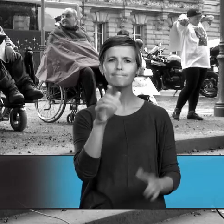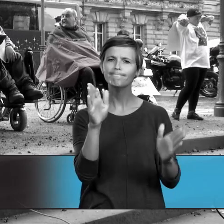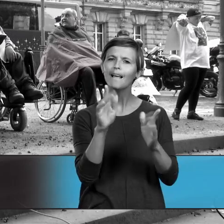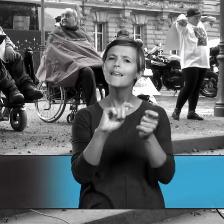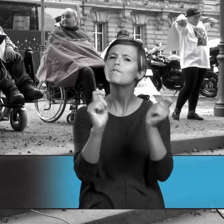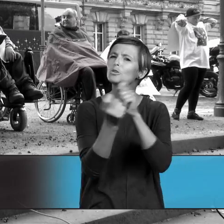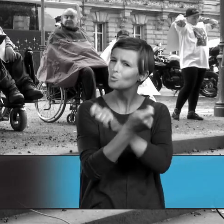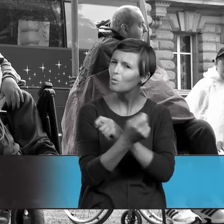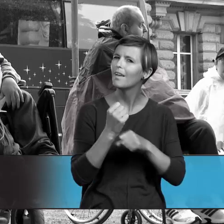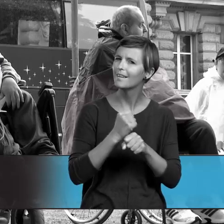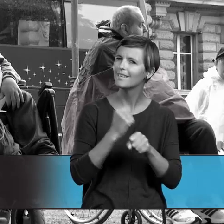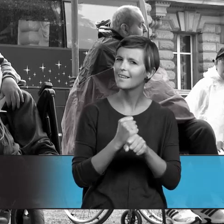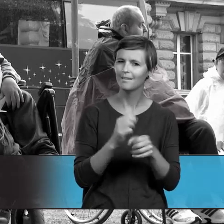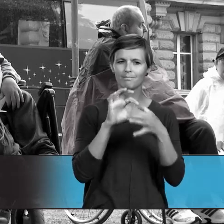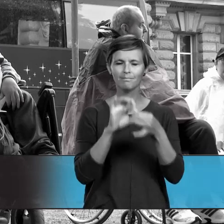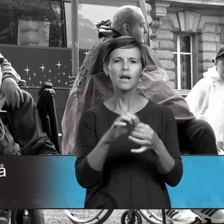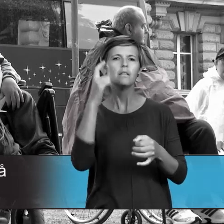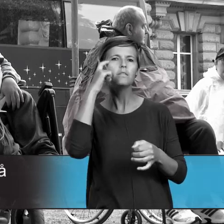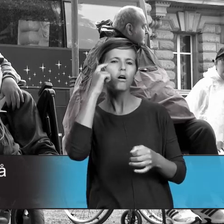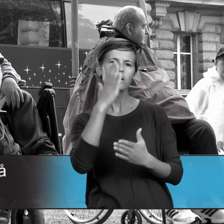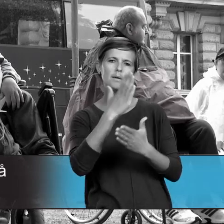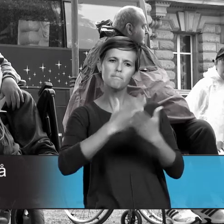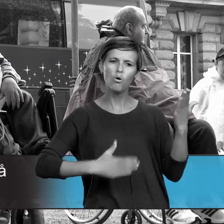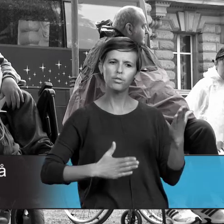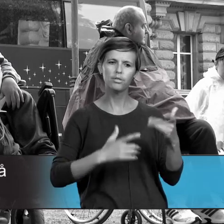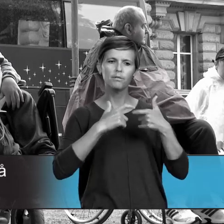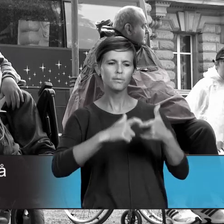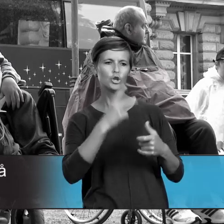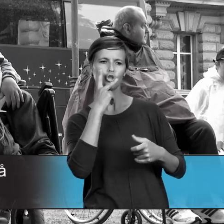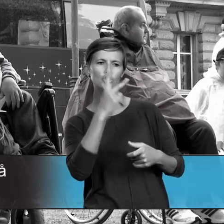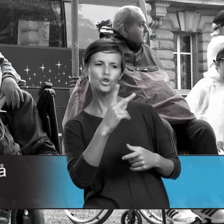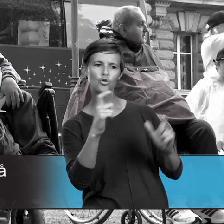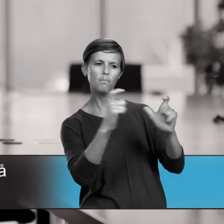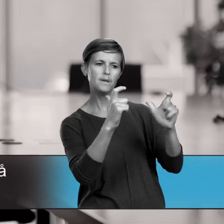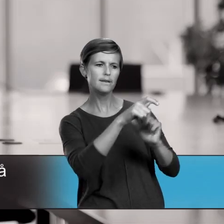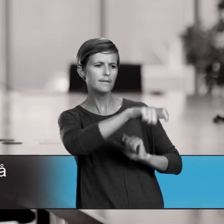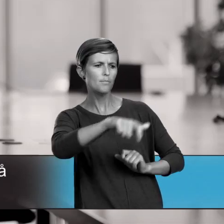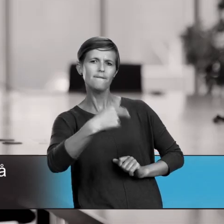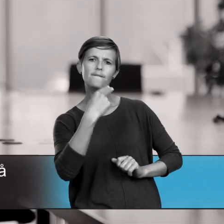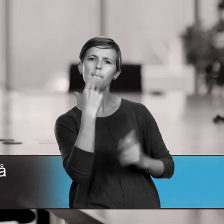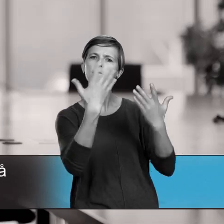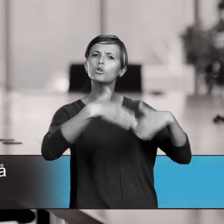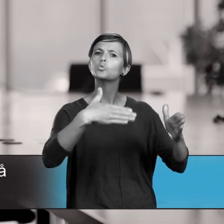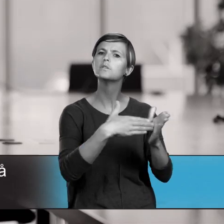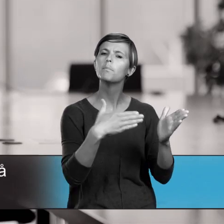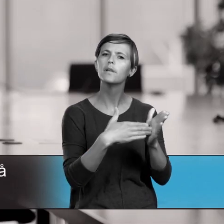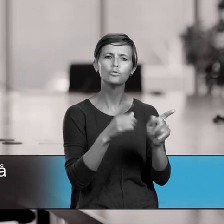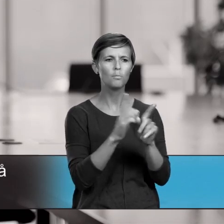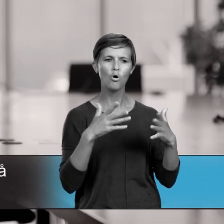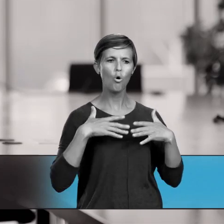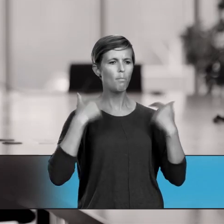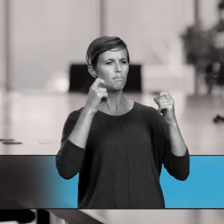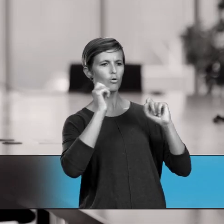BPA er på mange måter en liten sånn revolusjon egentlig, i forhold til tankegangen om synet på og bildet av hvem funksjonshemmede